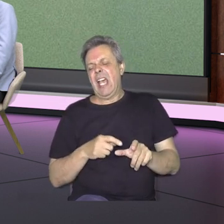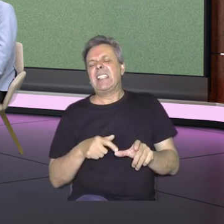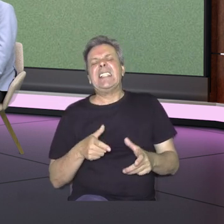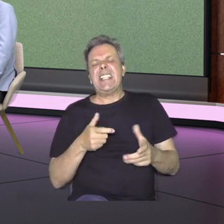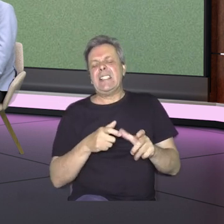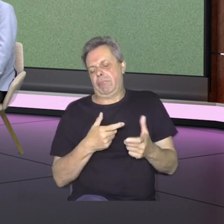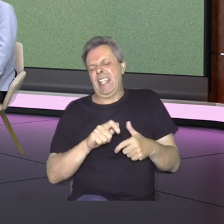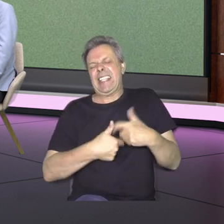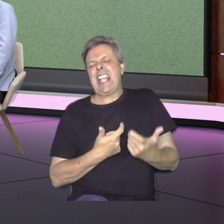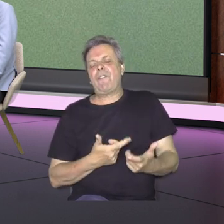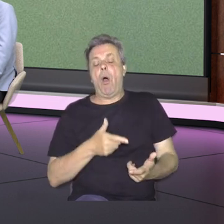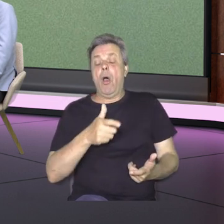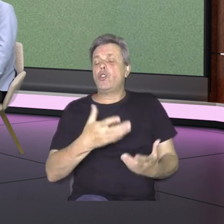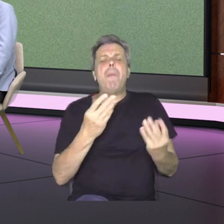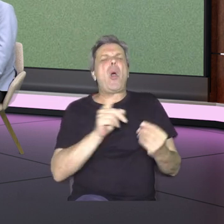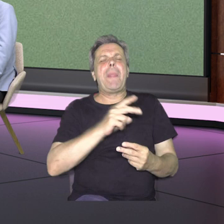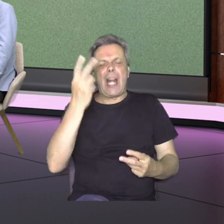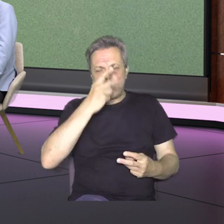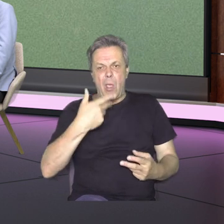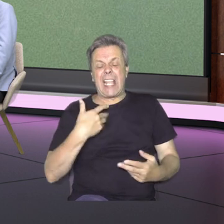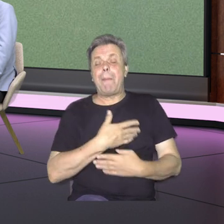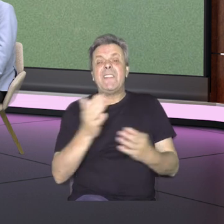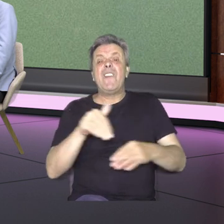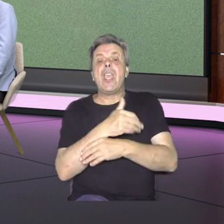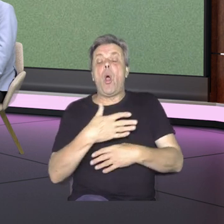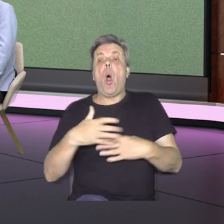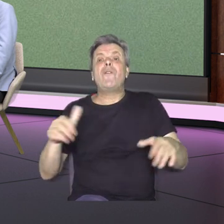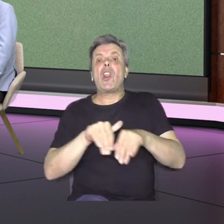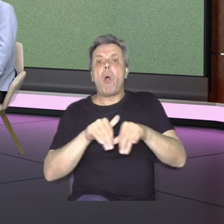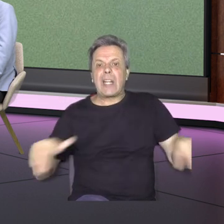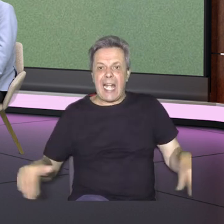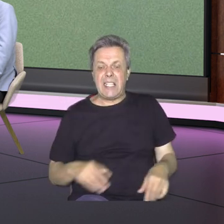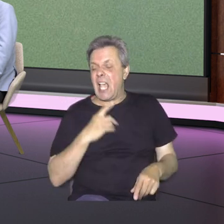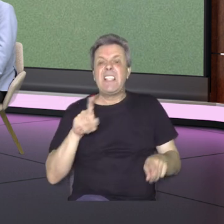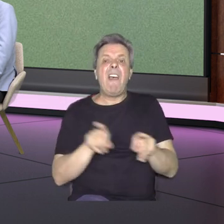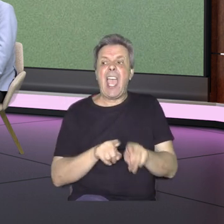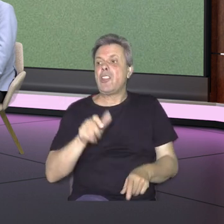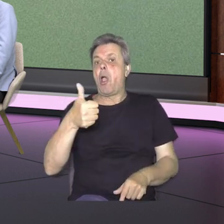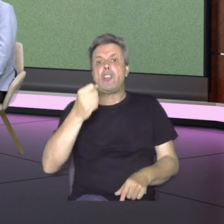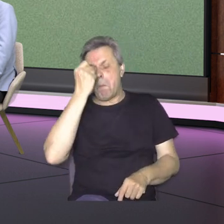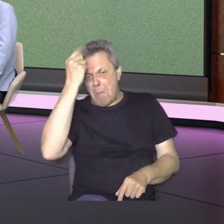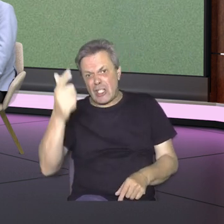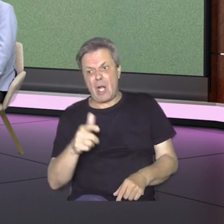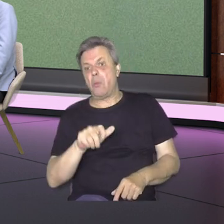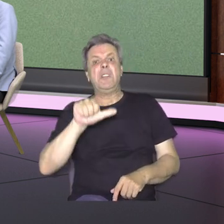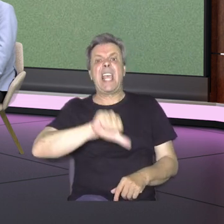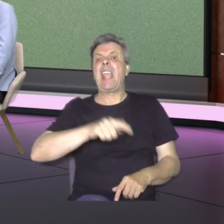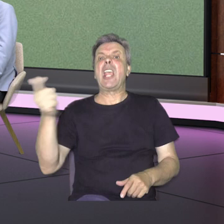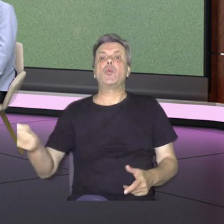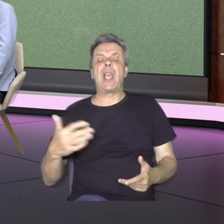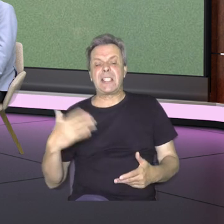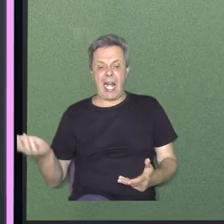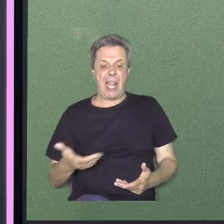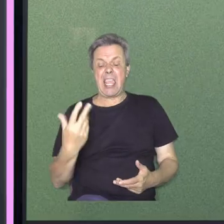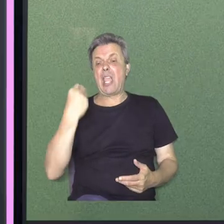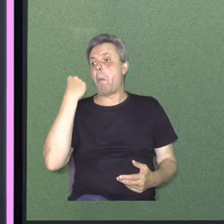što mnogi ne razumiju. Dakle, kad mi svi otvorimo svoje granice, svejedno je jednom Mađaru da li je s jedne ili s druge